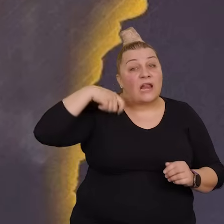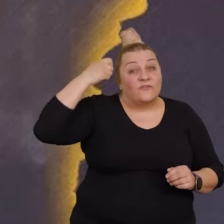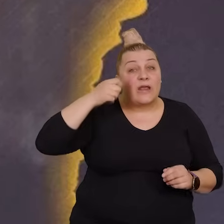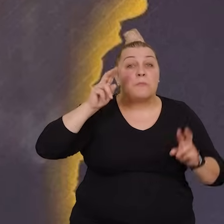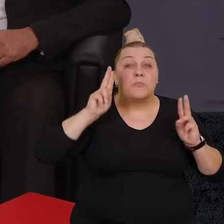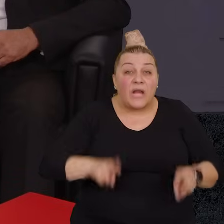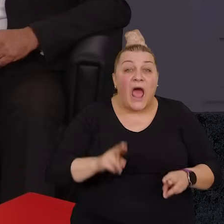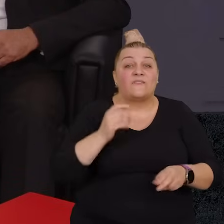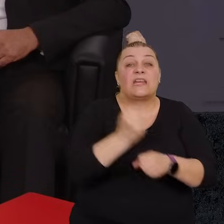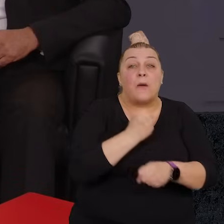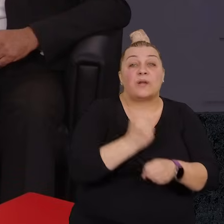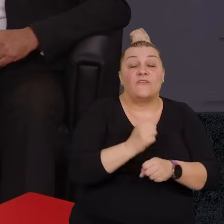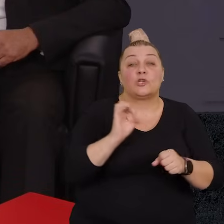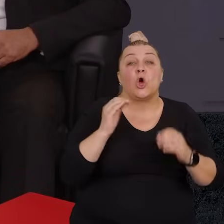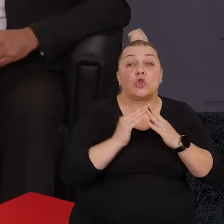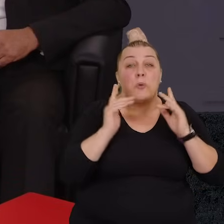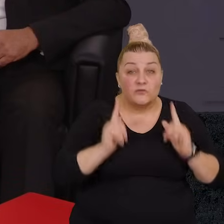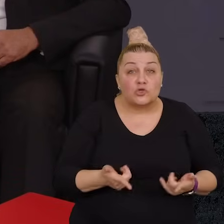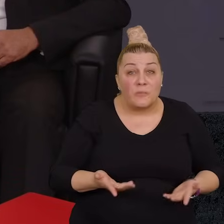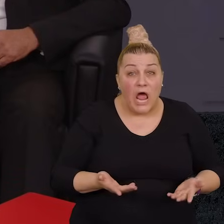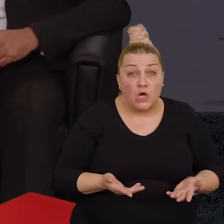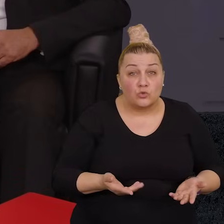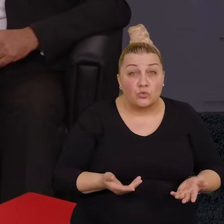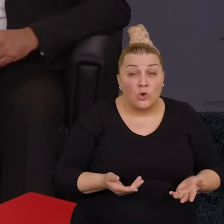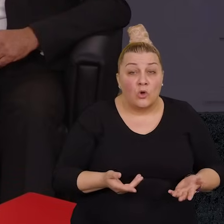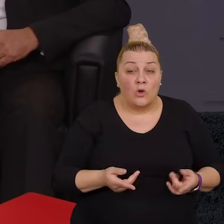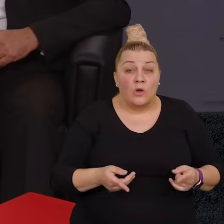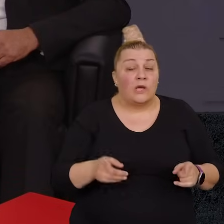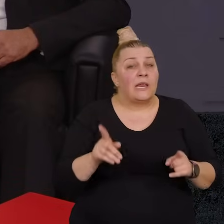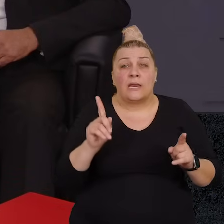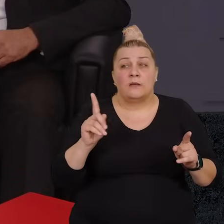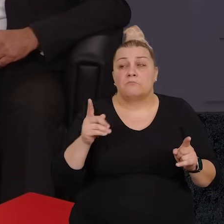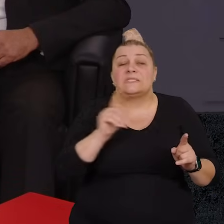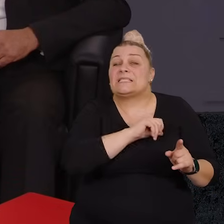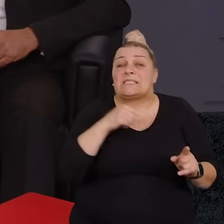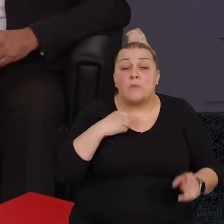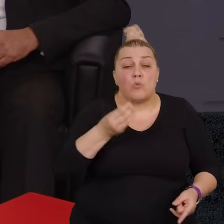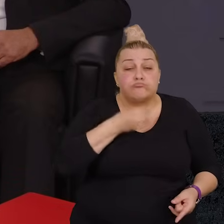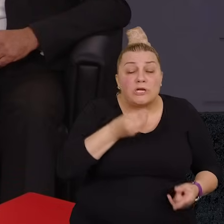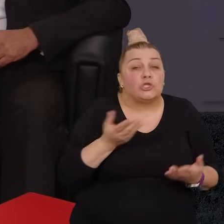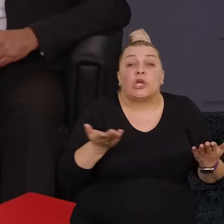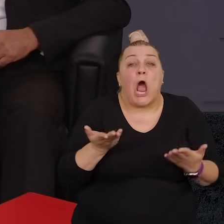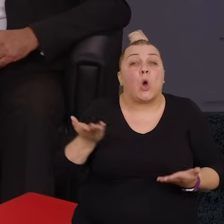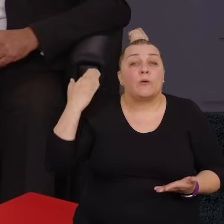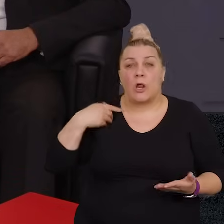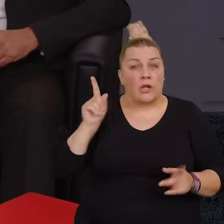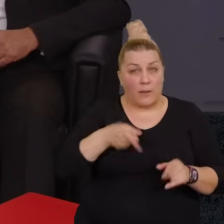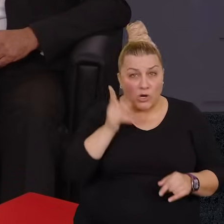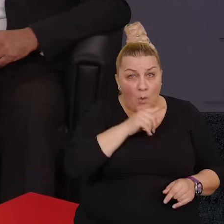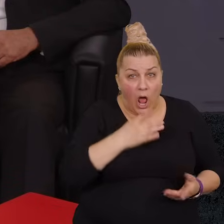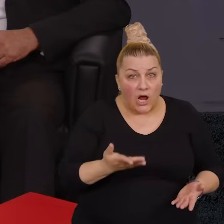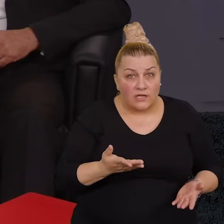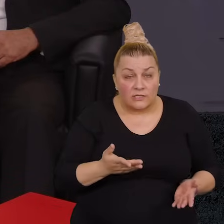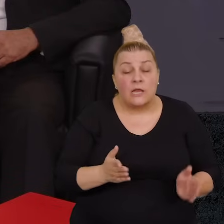napravi o Domovinskom ratu, jedan koji će govoriti ono što je bilo, ne treba lagati. Pa pazite, akcija vojno-redarstvena Oluja,